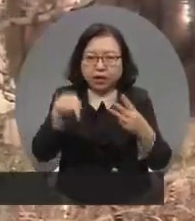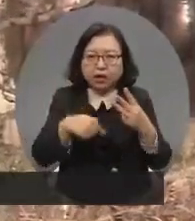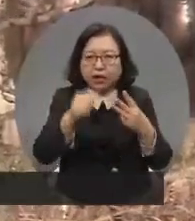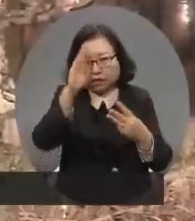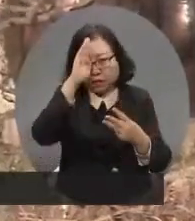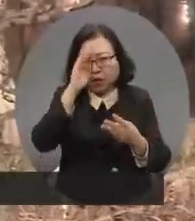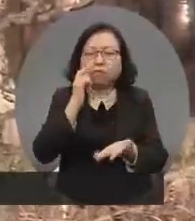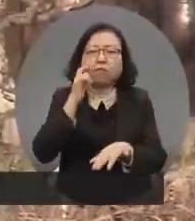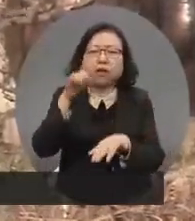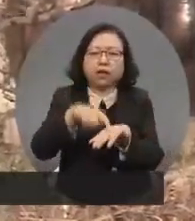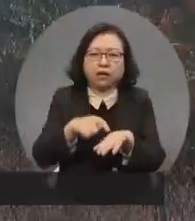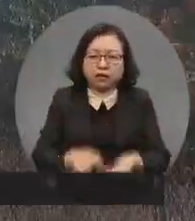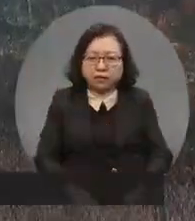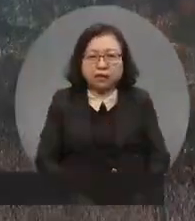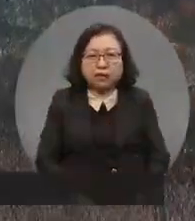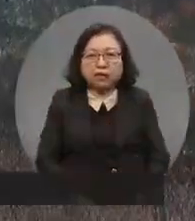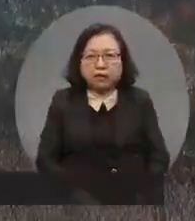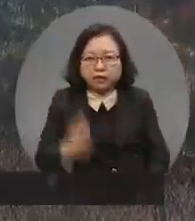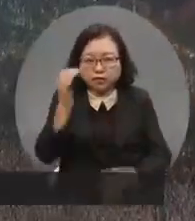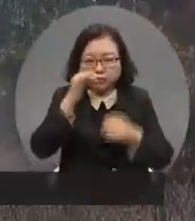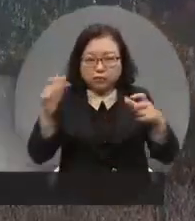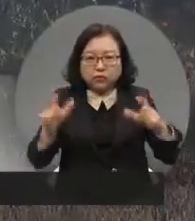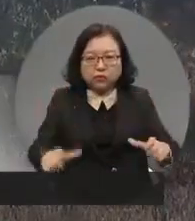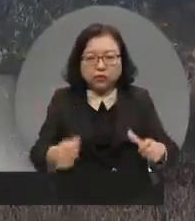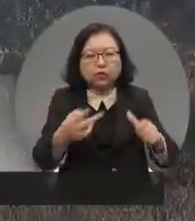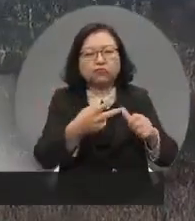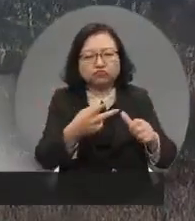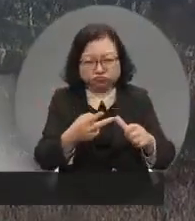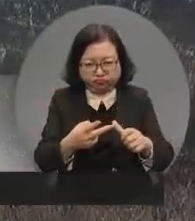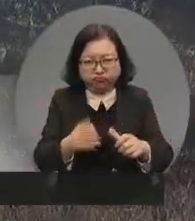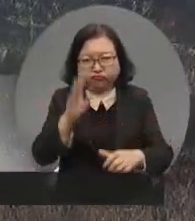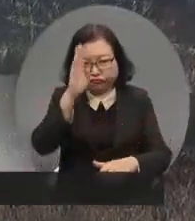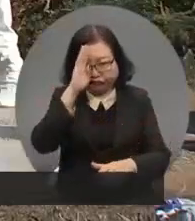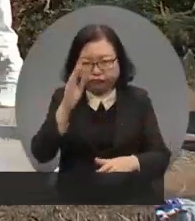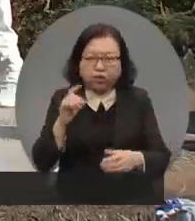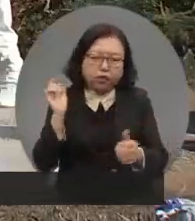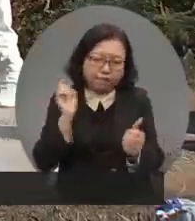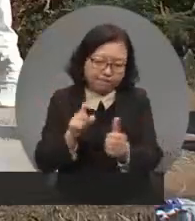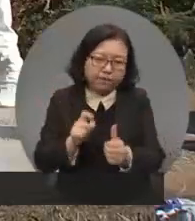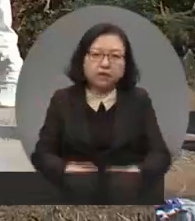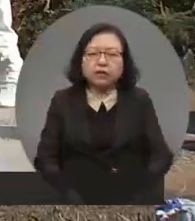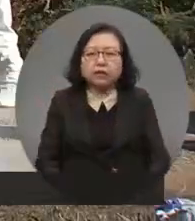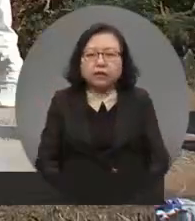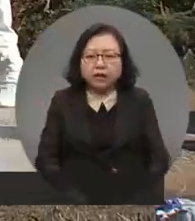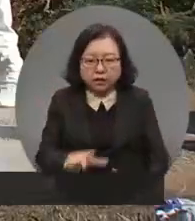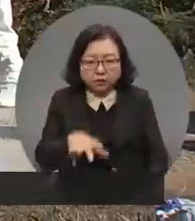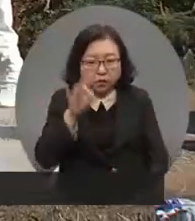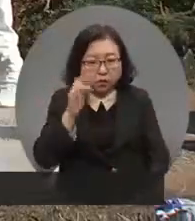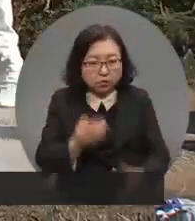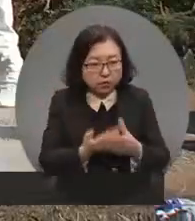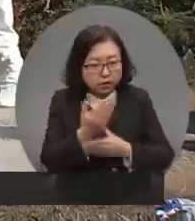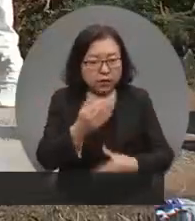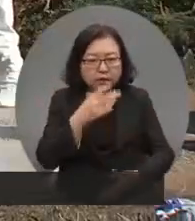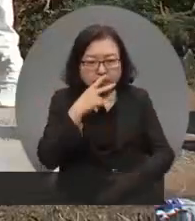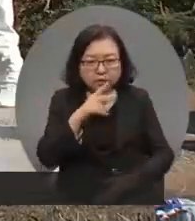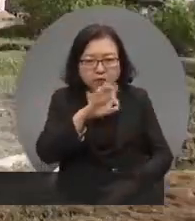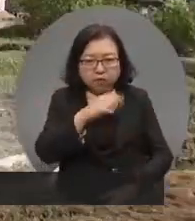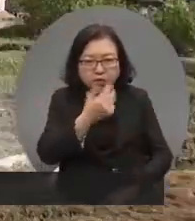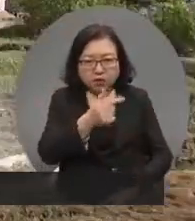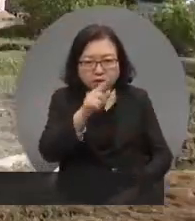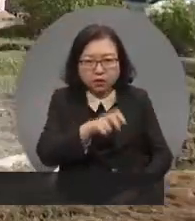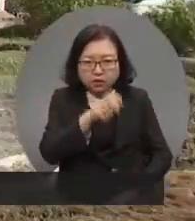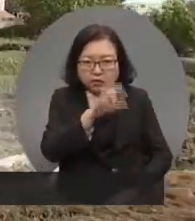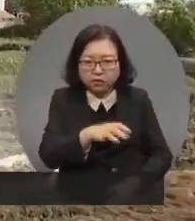럼피스킨으로 밝혀졌습니다. 충북의 두 번째 럼피스킨 확진입니다. 처음 발생한 음성군 원남면